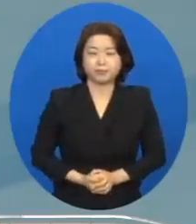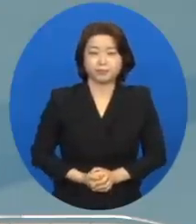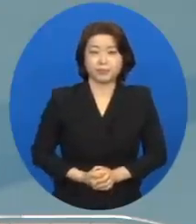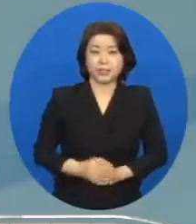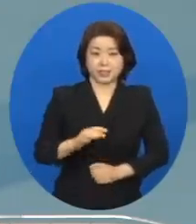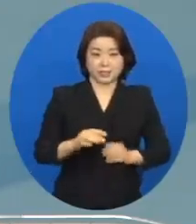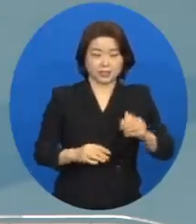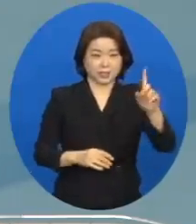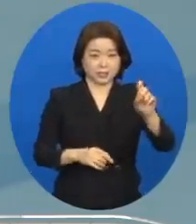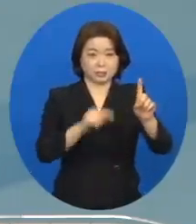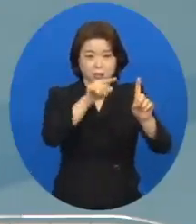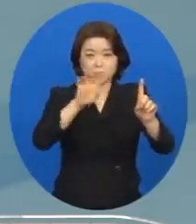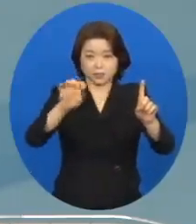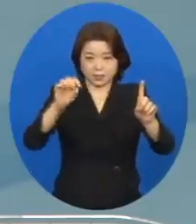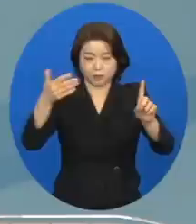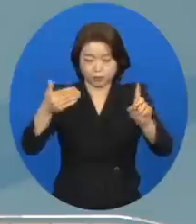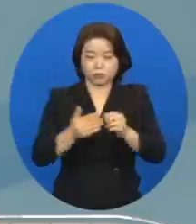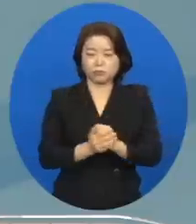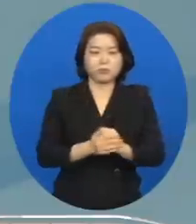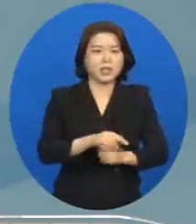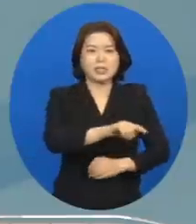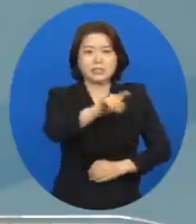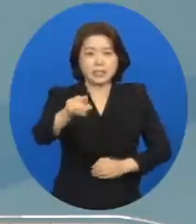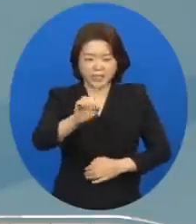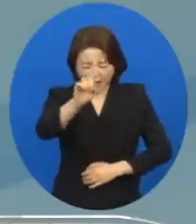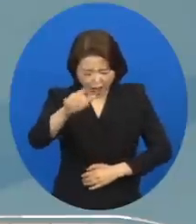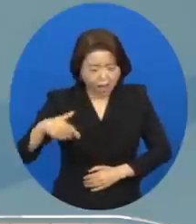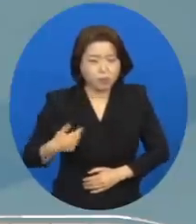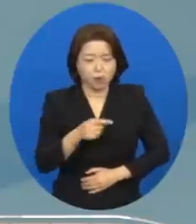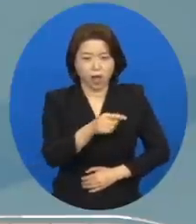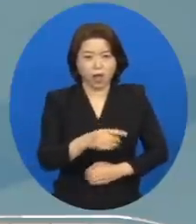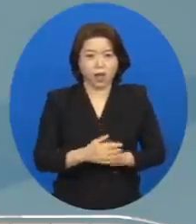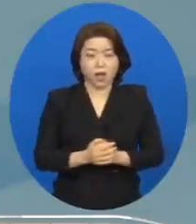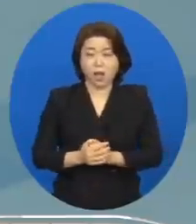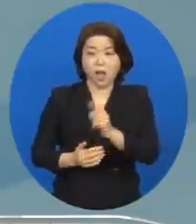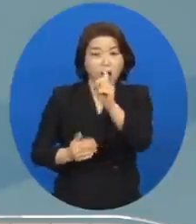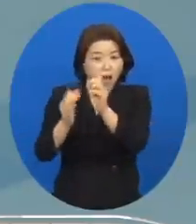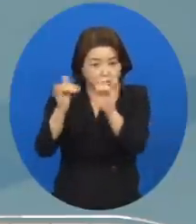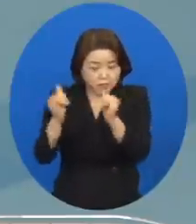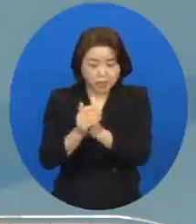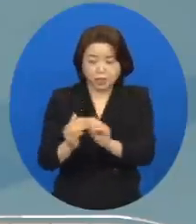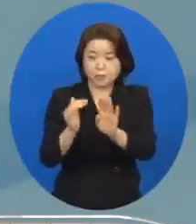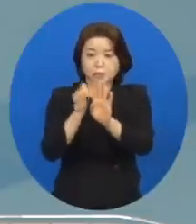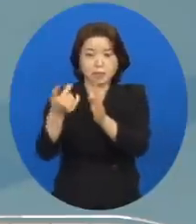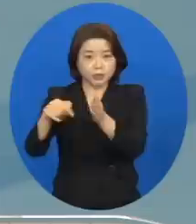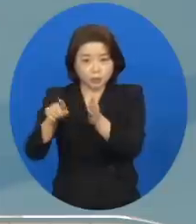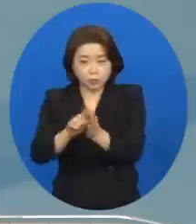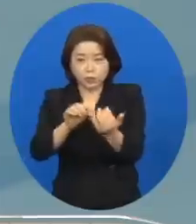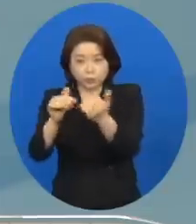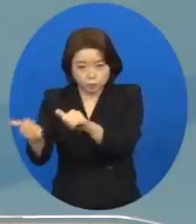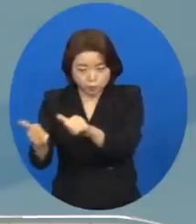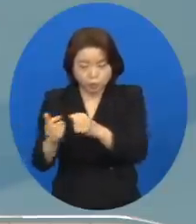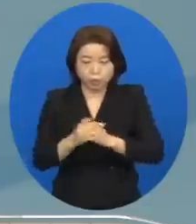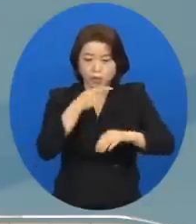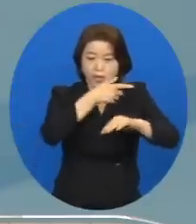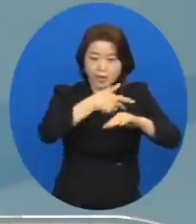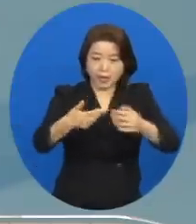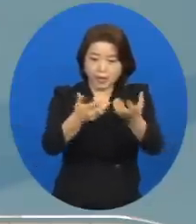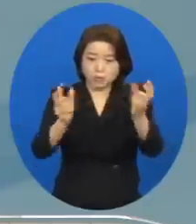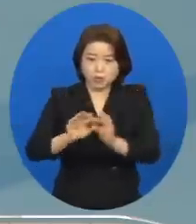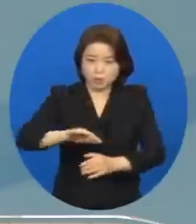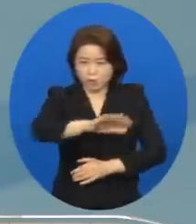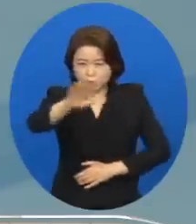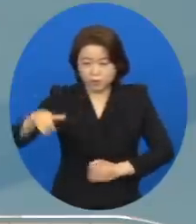49절 50절에 당신들은 아무것도 모르고 한 사람이 백성을 위하여 죽어서 민족